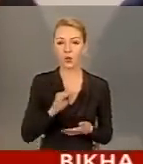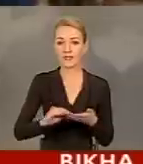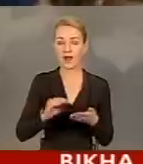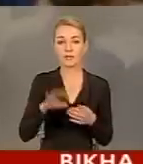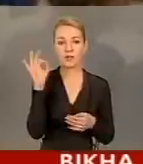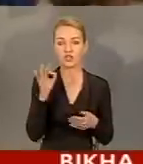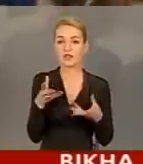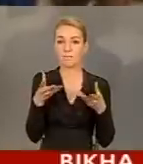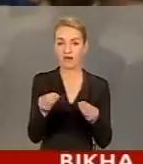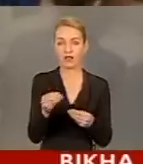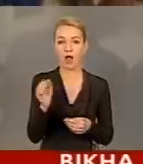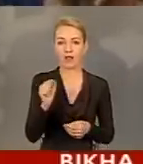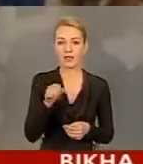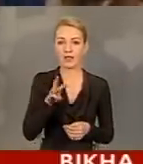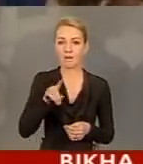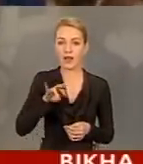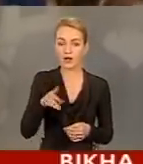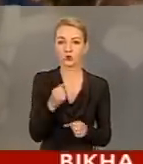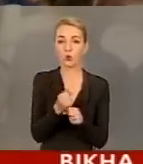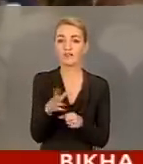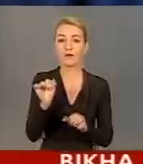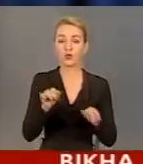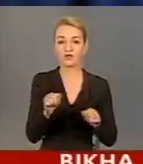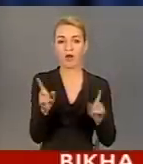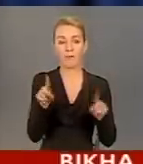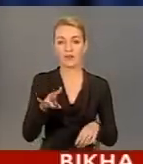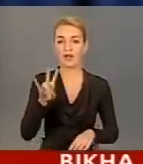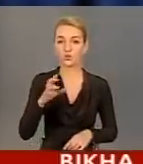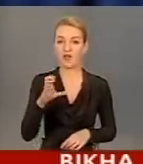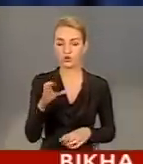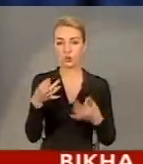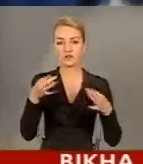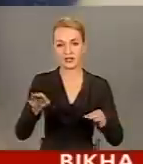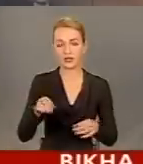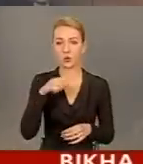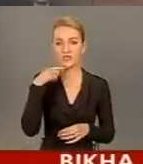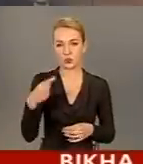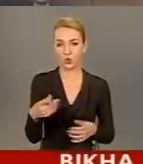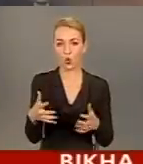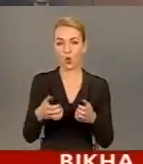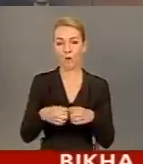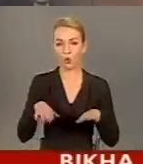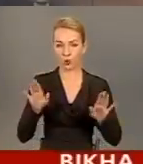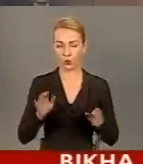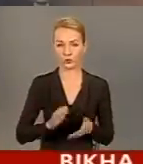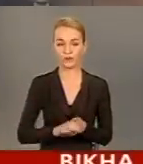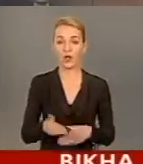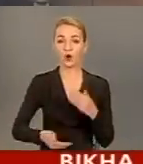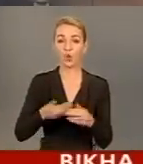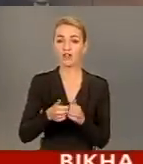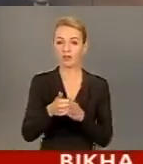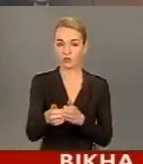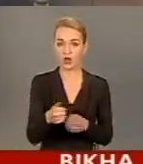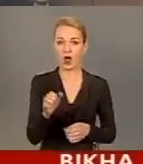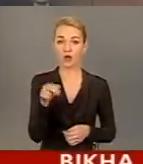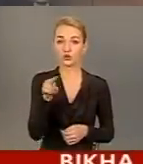запевнили, Ангела Меркель зробить усе можливе, аби Надію Савченко звільнили з російського полону. Крок на випередження. Анджеліна